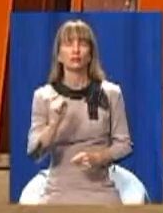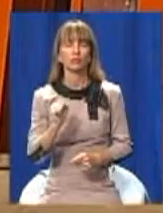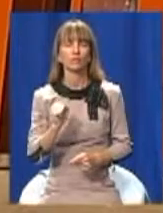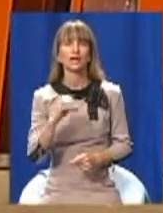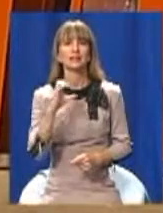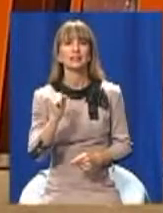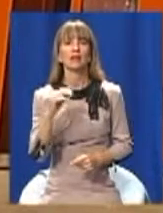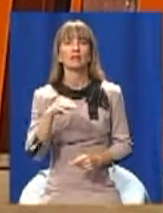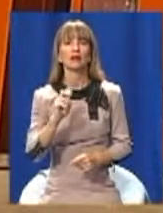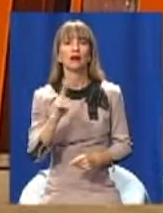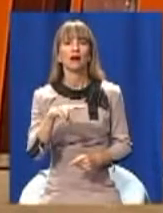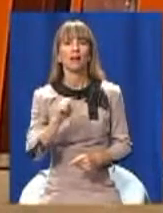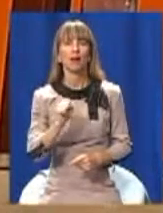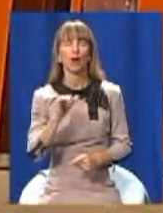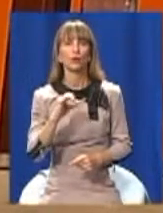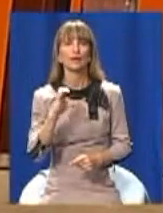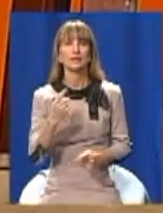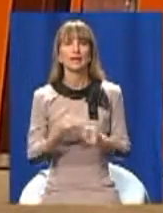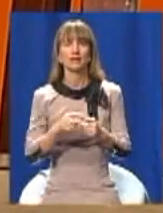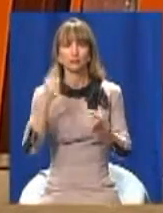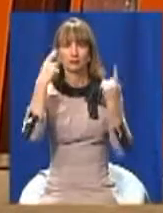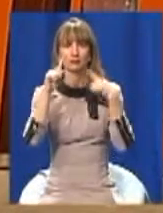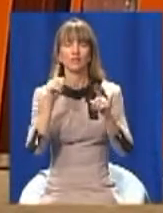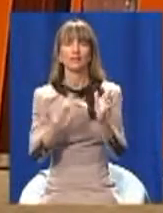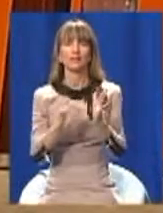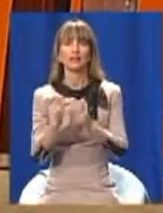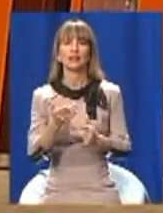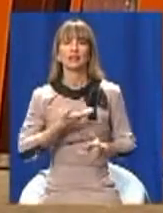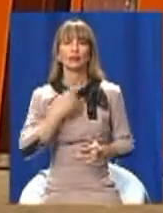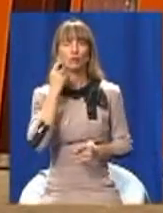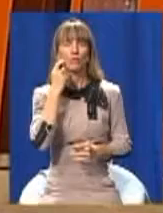Санта-Клаус – це казковий різдвяний дідусь,